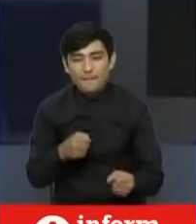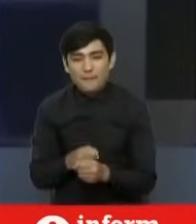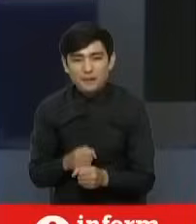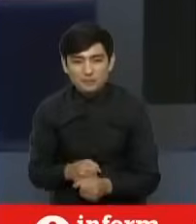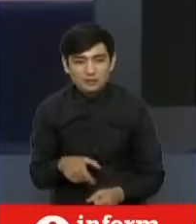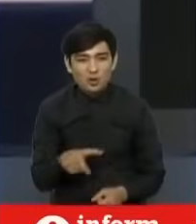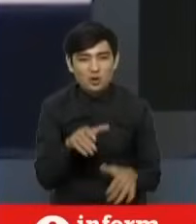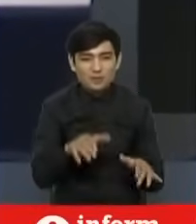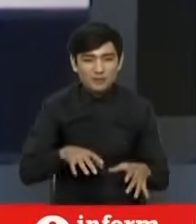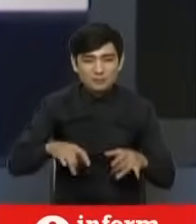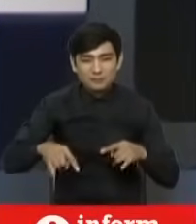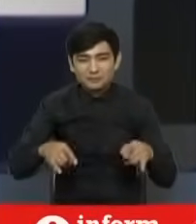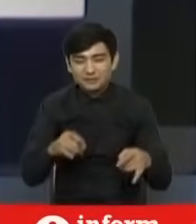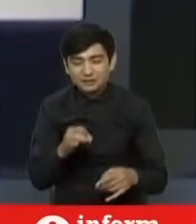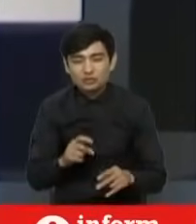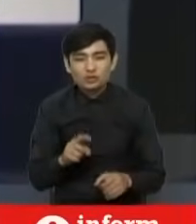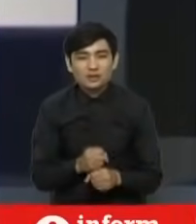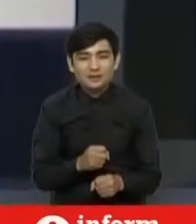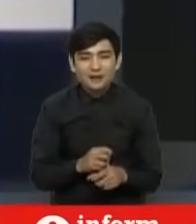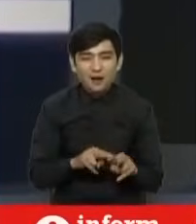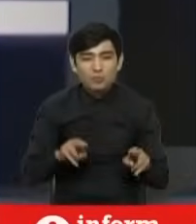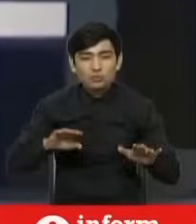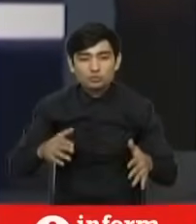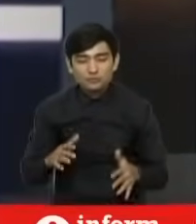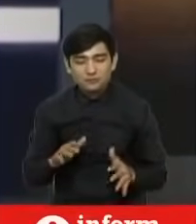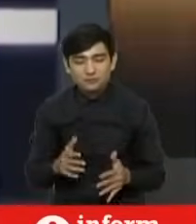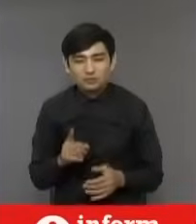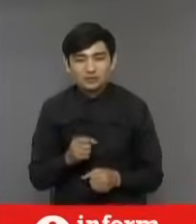дороге и что делать в таких случаях, разбиралась Наргиз Жанабекова.